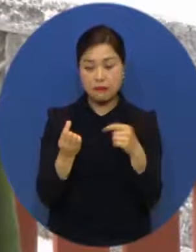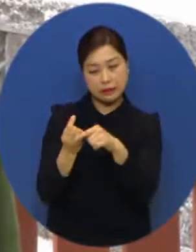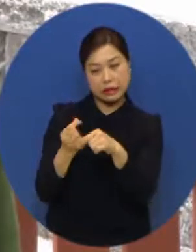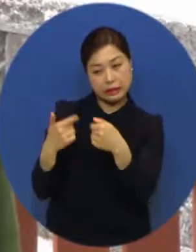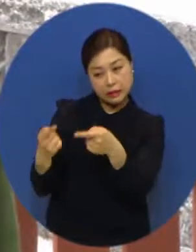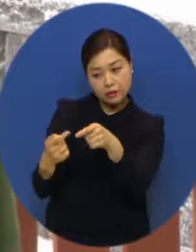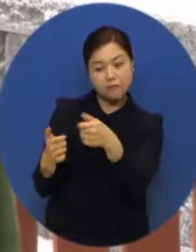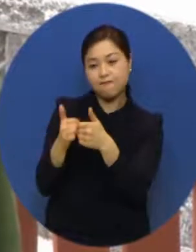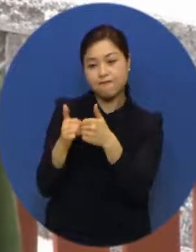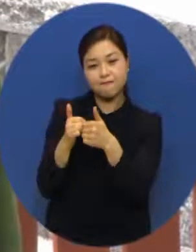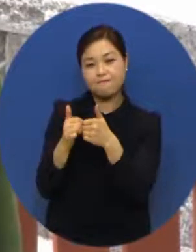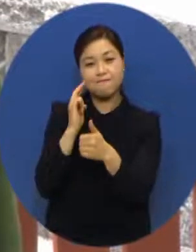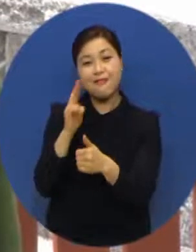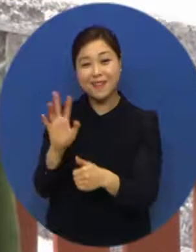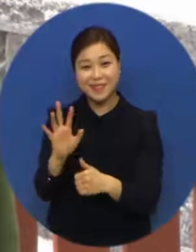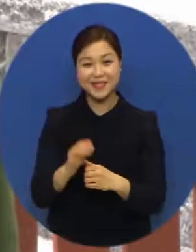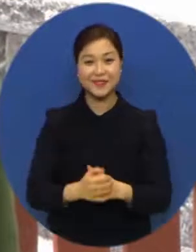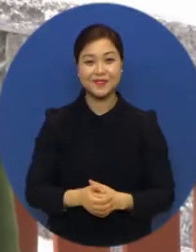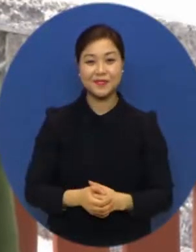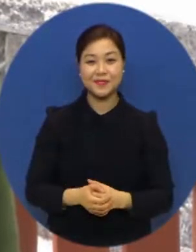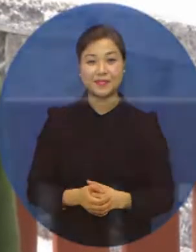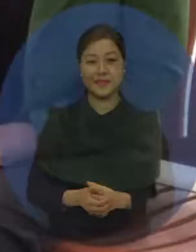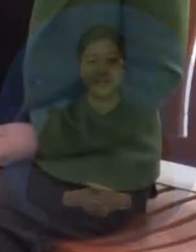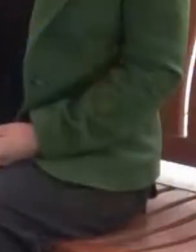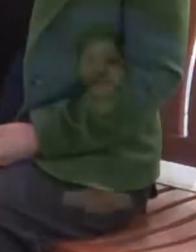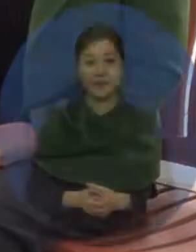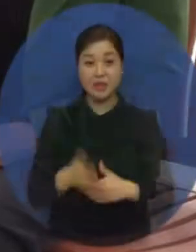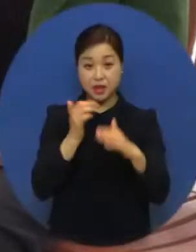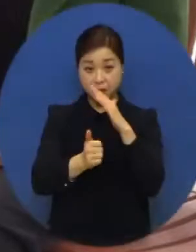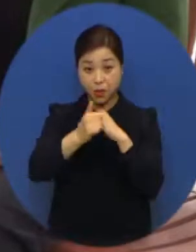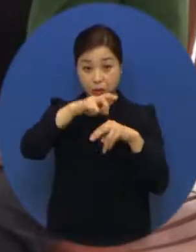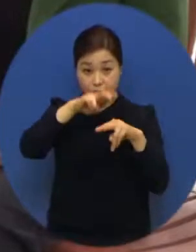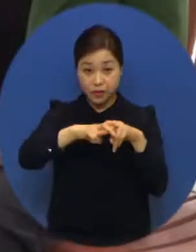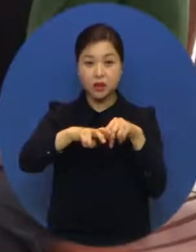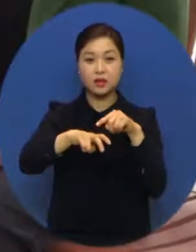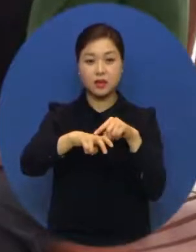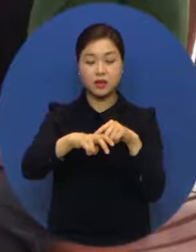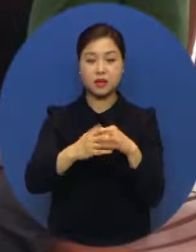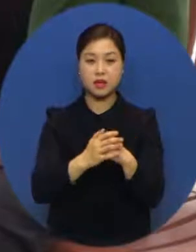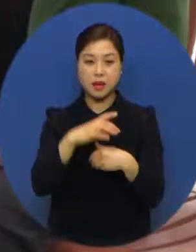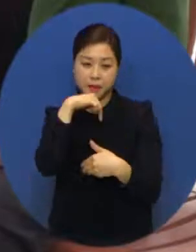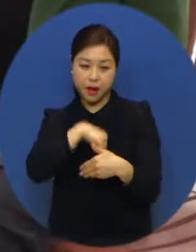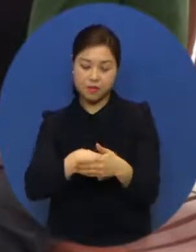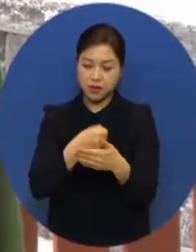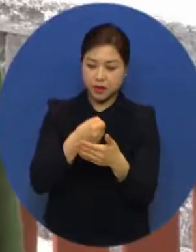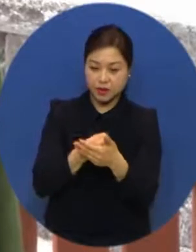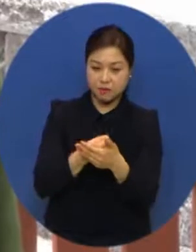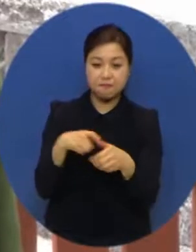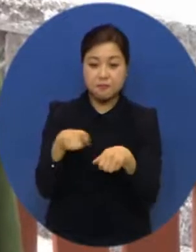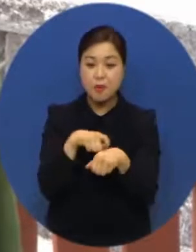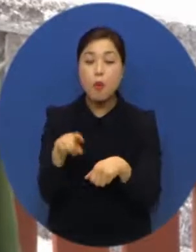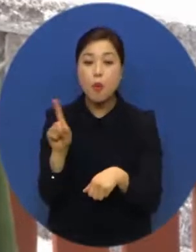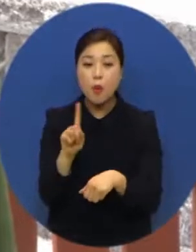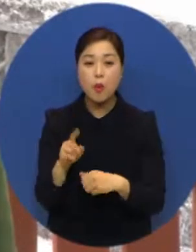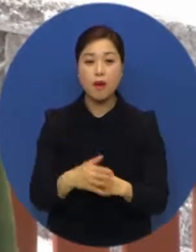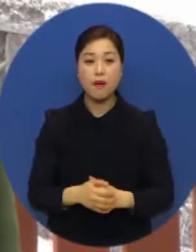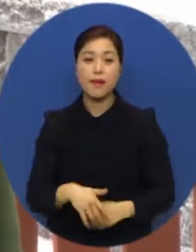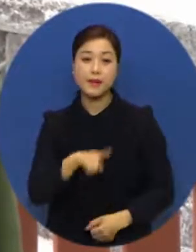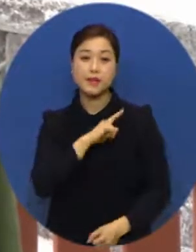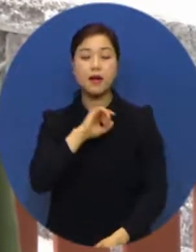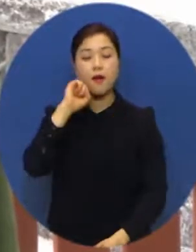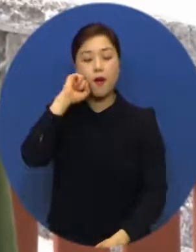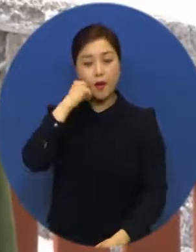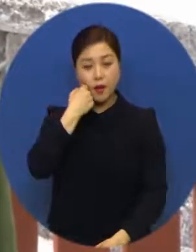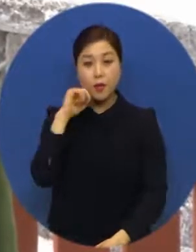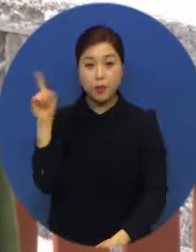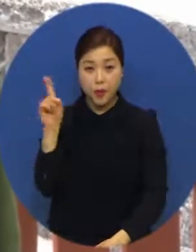네. 문화재단의 대표이사직을 맡으시면서 네. 각오가 또 남다르셨을 것 같습니다. 네. 제일 어려운 부분이